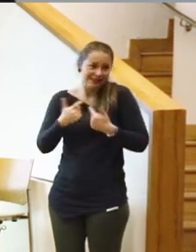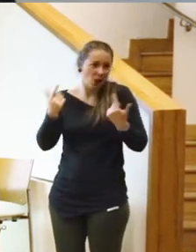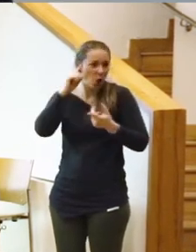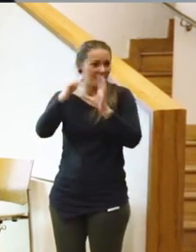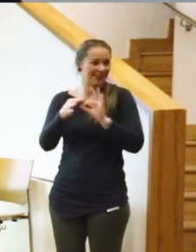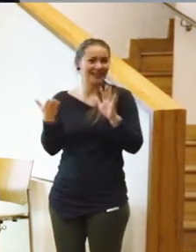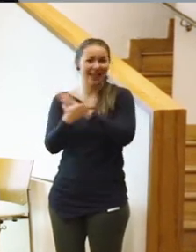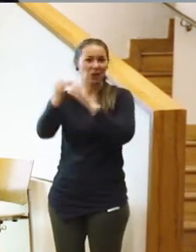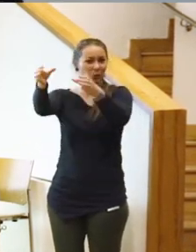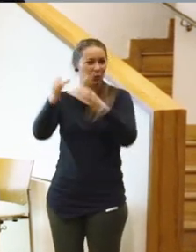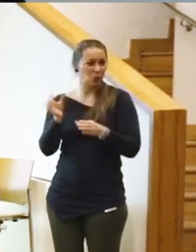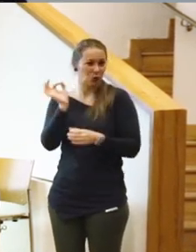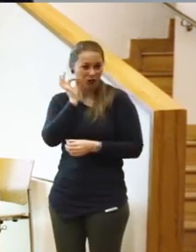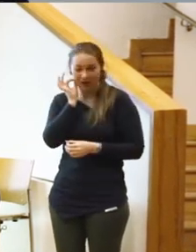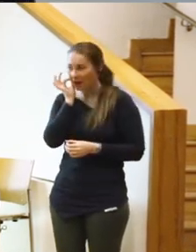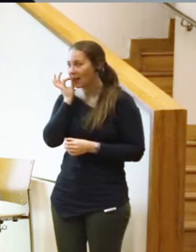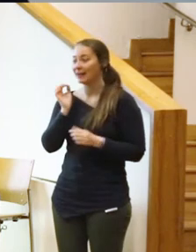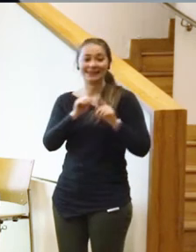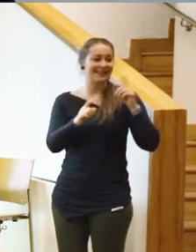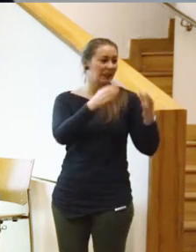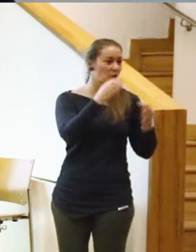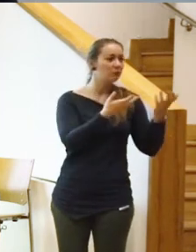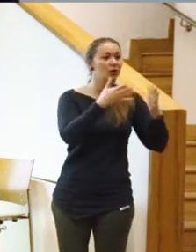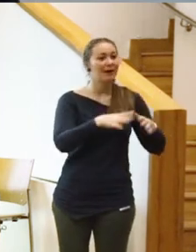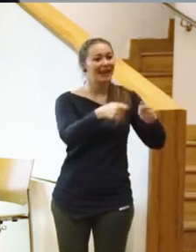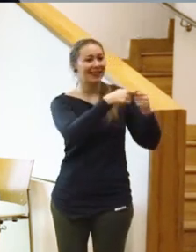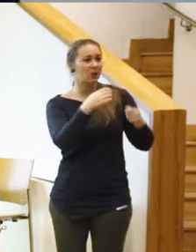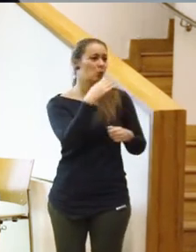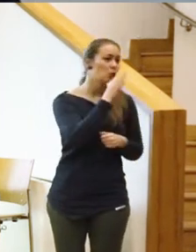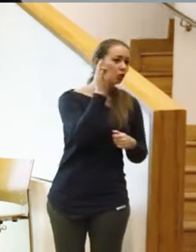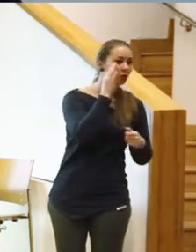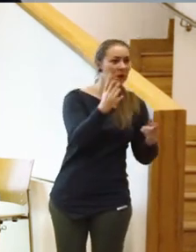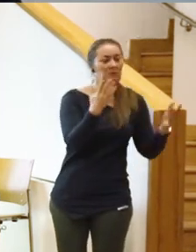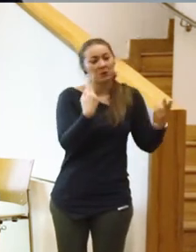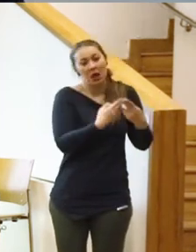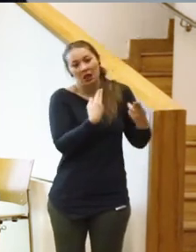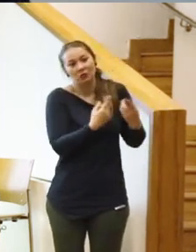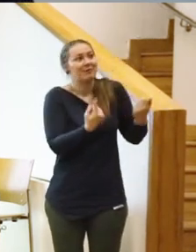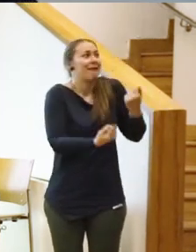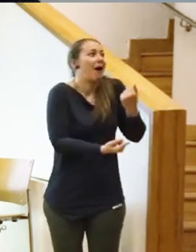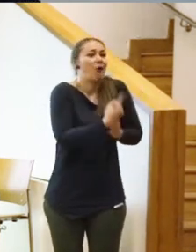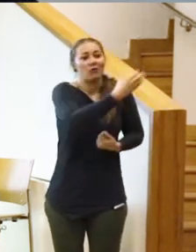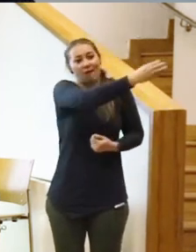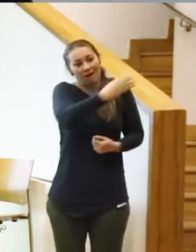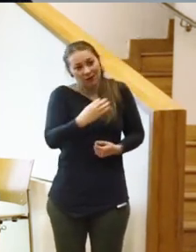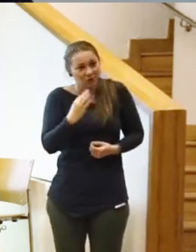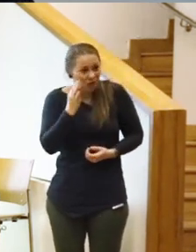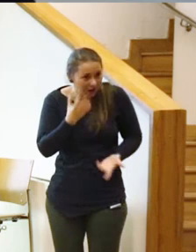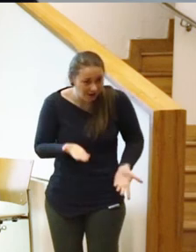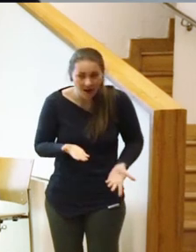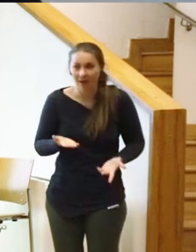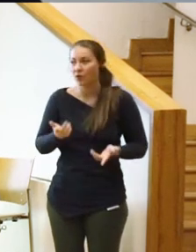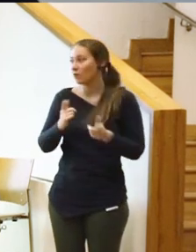celkem. V jiných institucích je to jako jinak, tak se to nějak sešlo. Většina těch institucí je